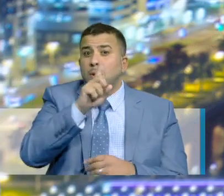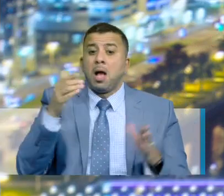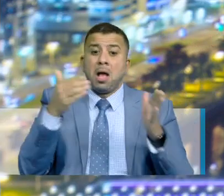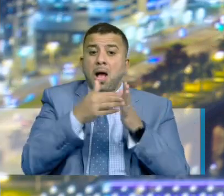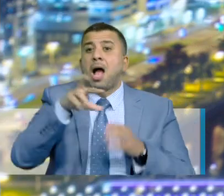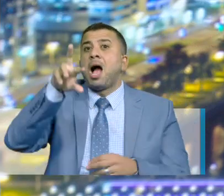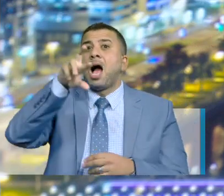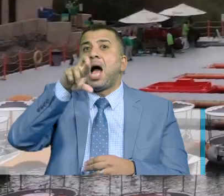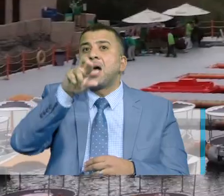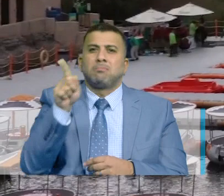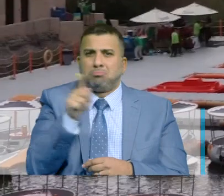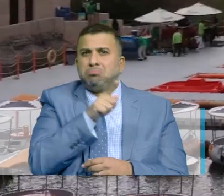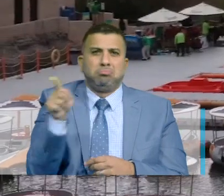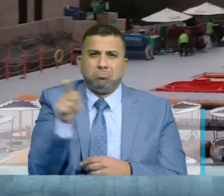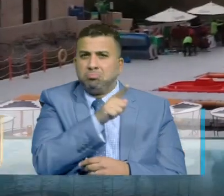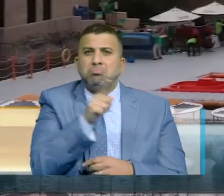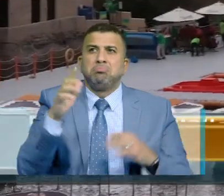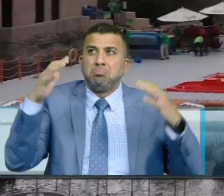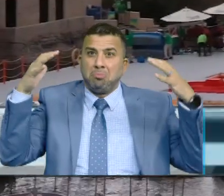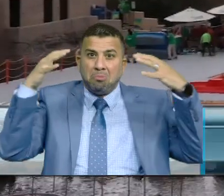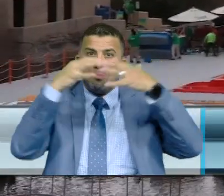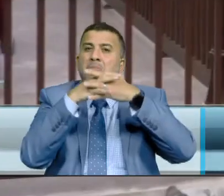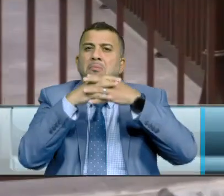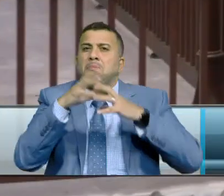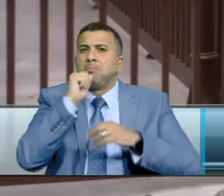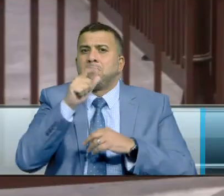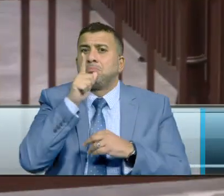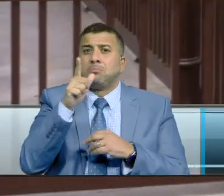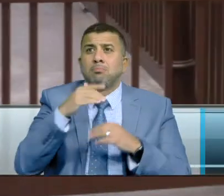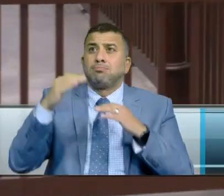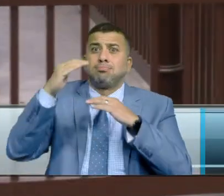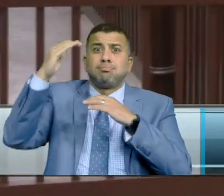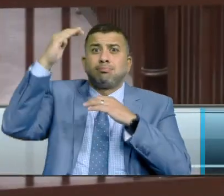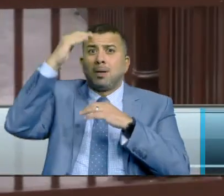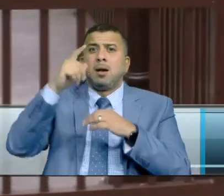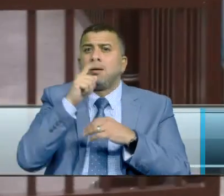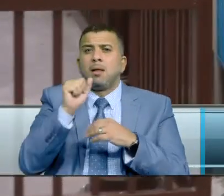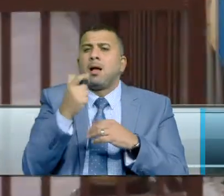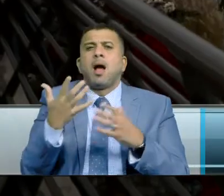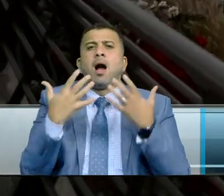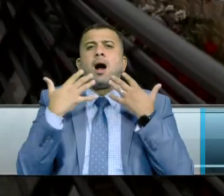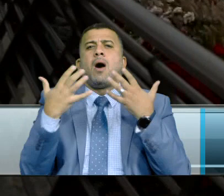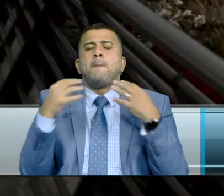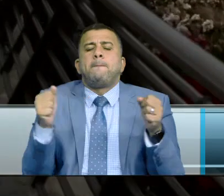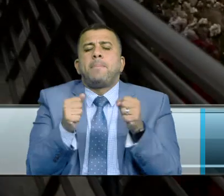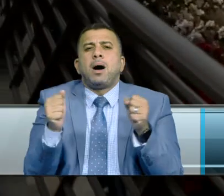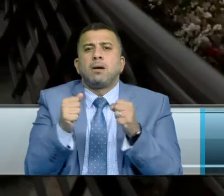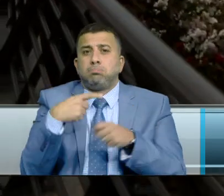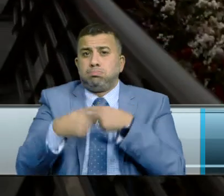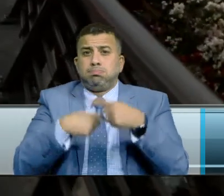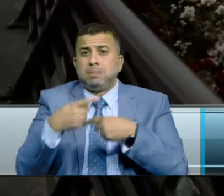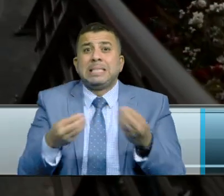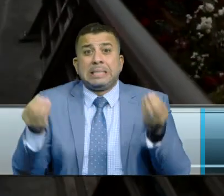الثامن من يناير هذا هو يتعمق المنخفض الجوي في طبقات الجو العليا مصحوبا بكتله هوائيه بارده